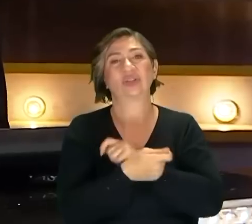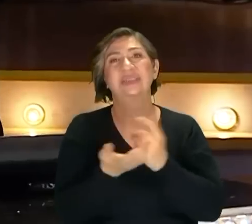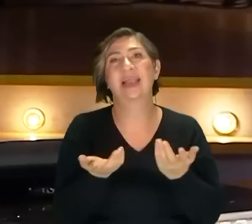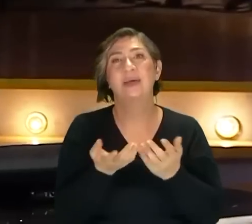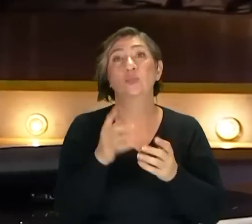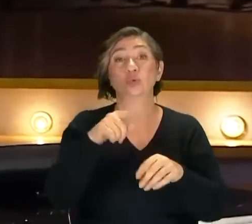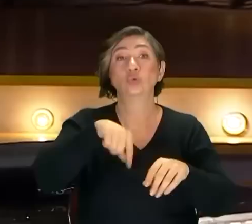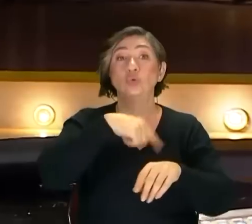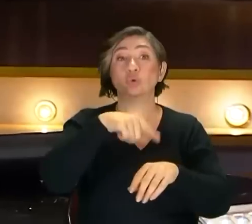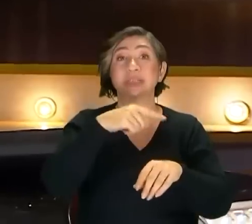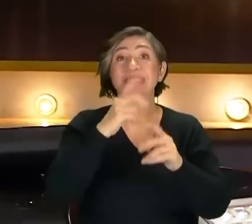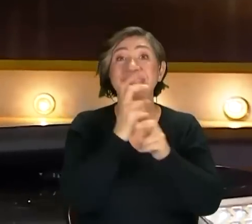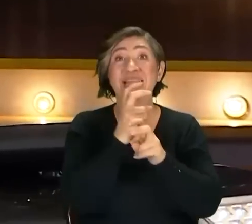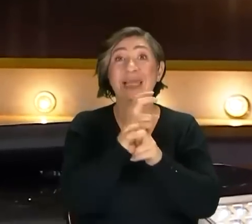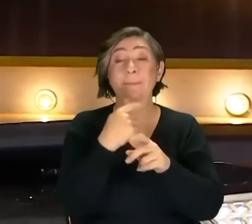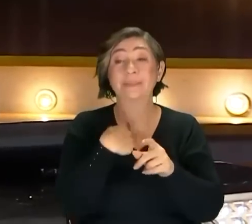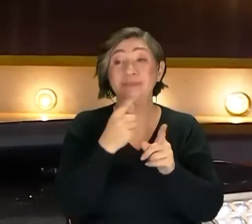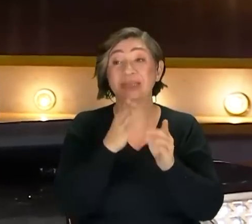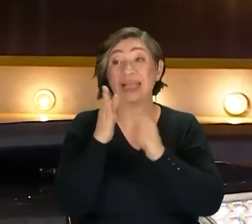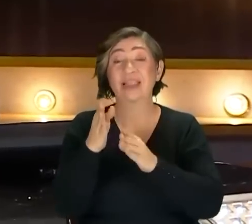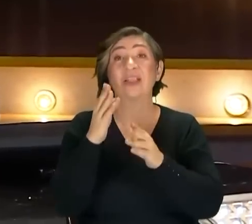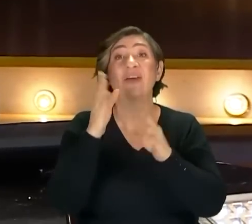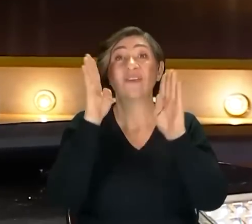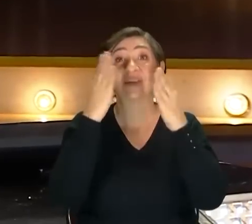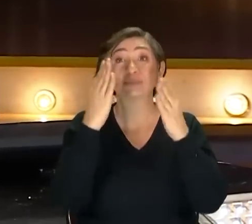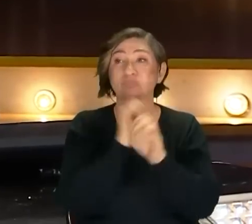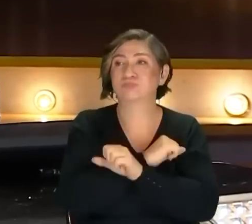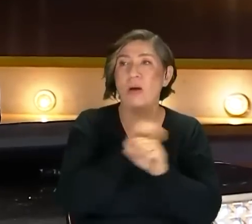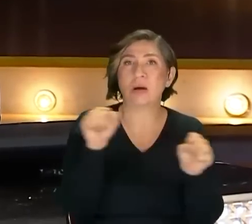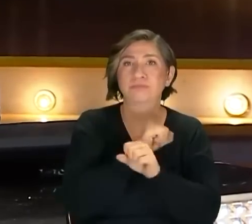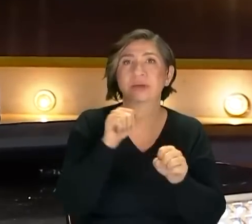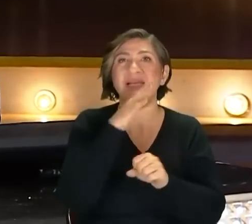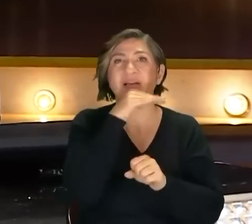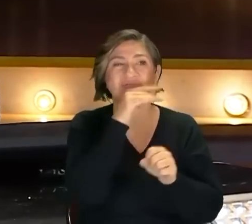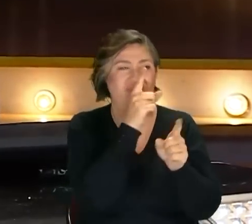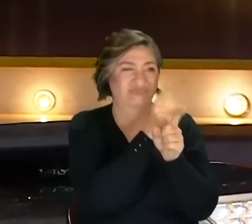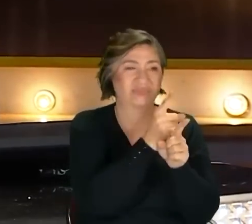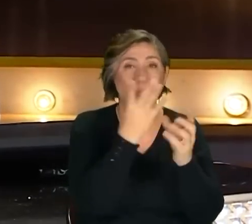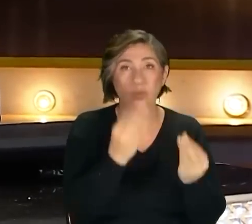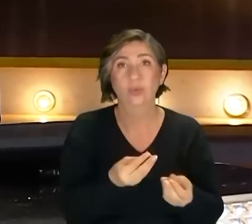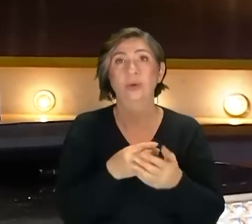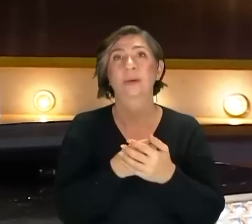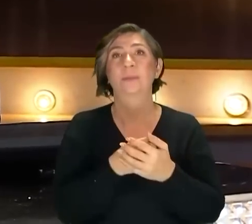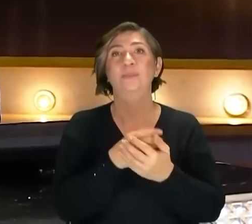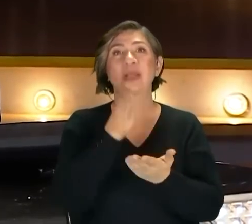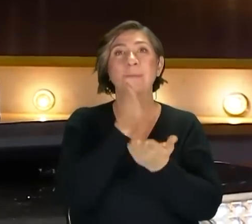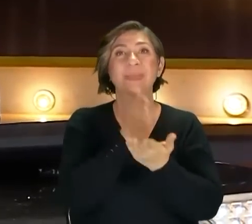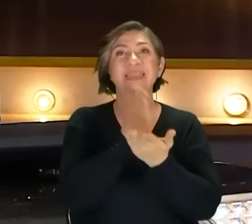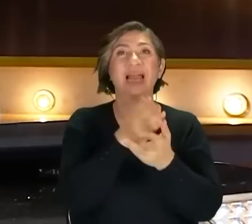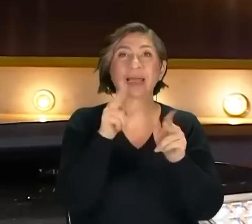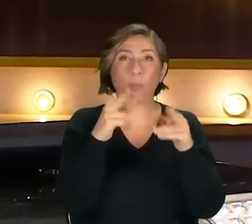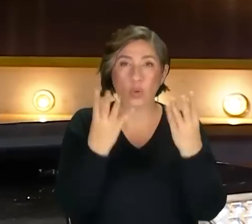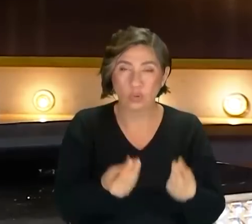çok süreç, bu süreçteki tehlike biz bir yandan Facebook patladı. Yaşlı malı oldu. Mezarlığa